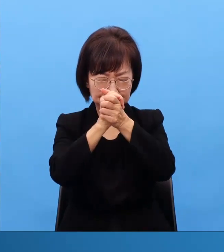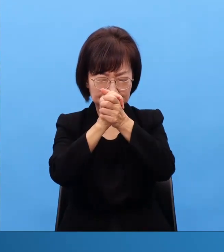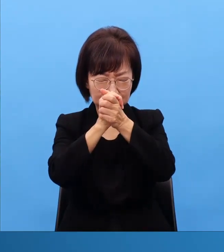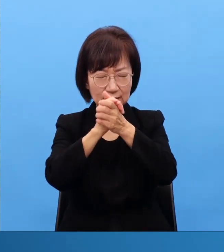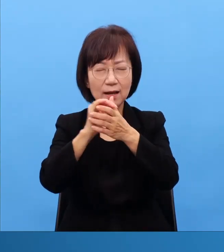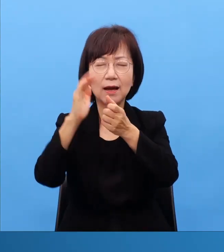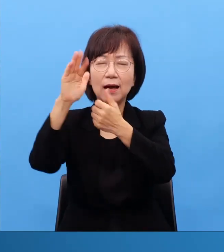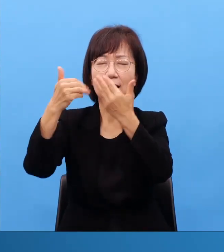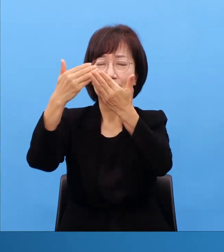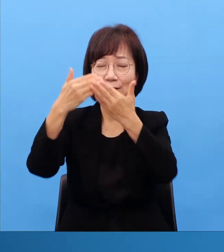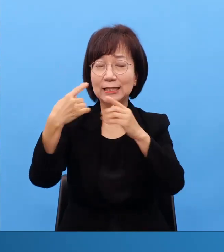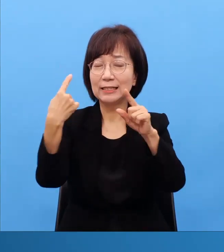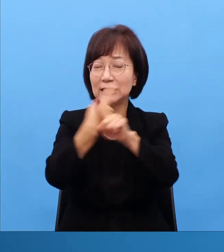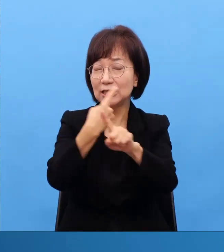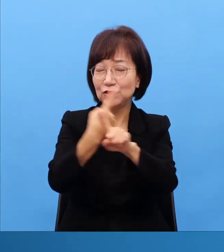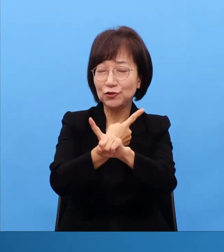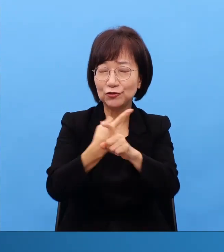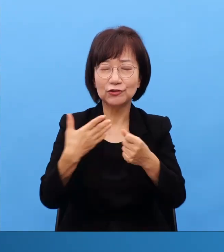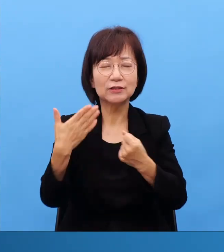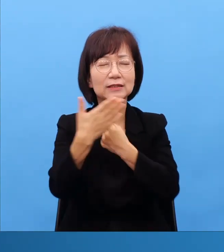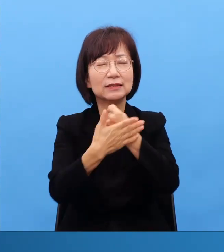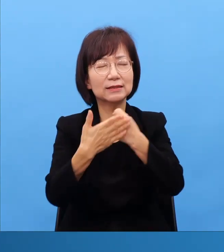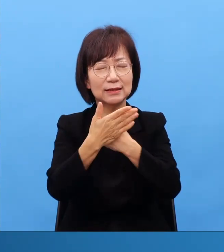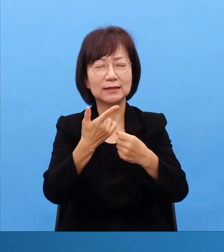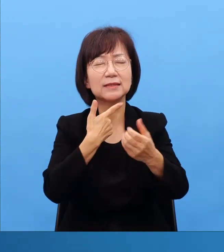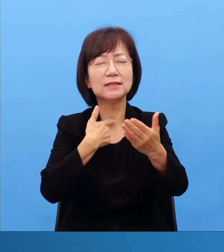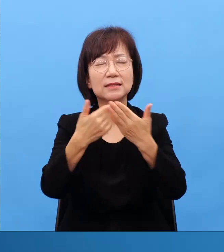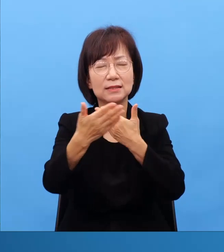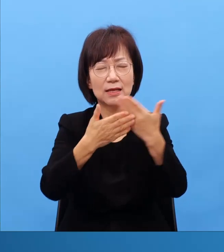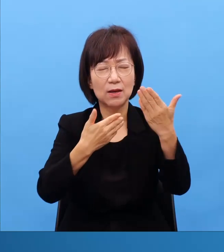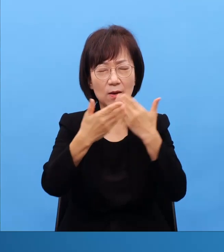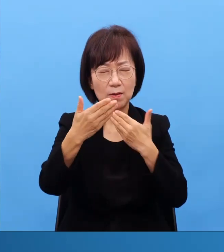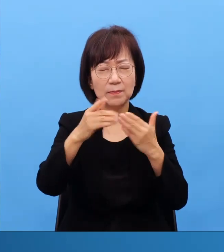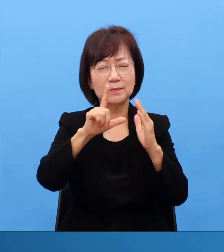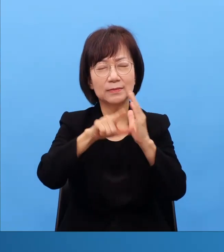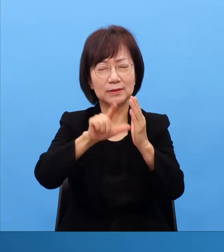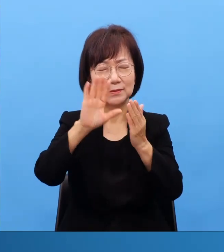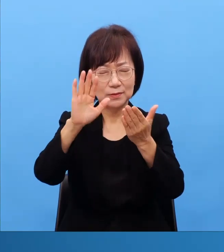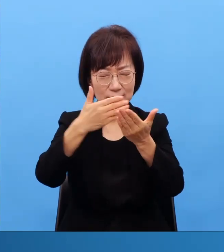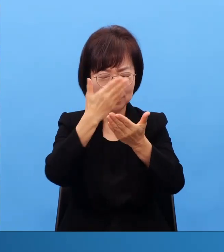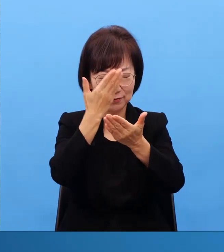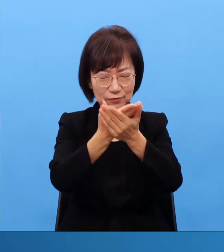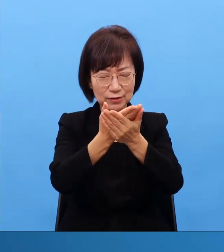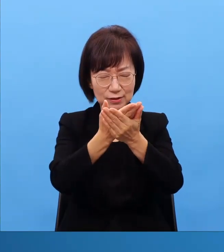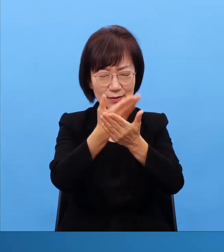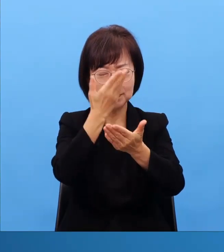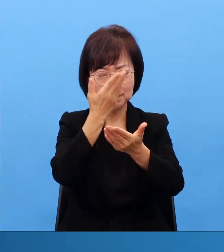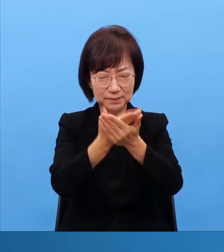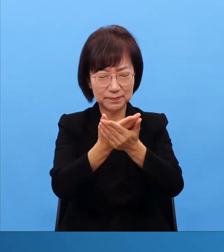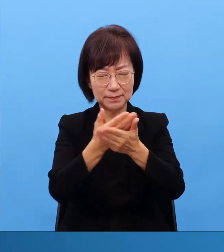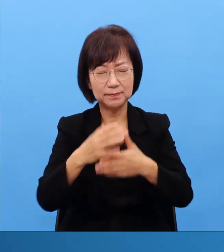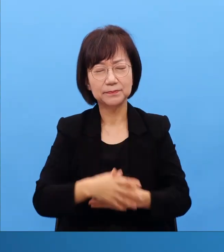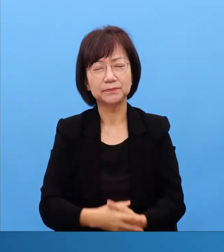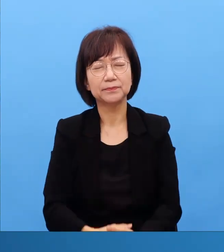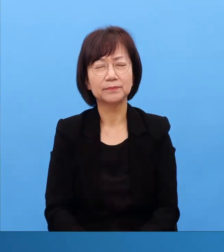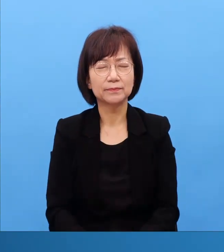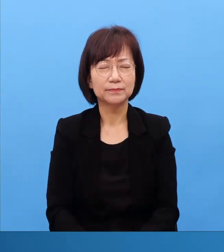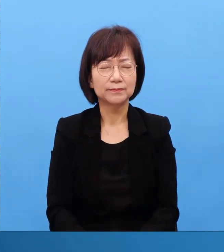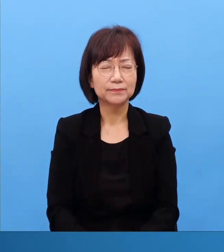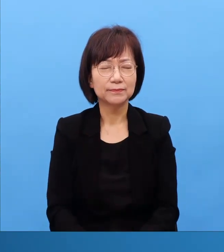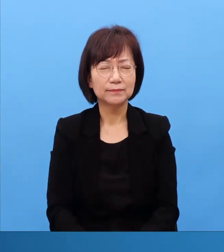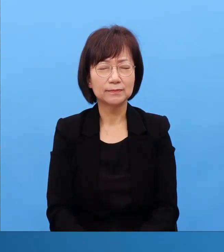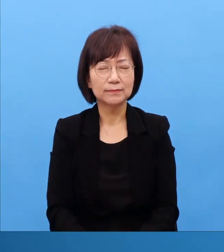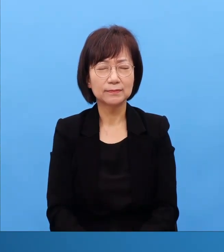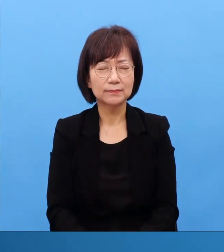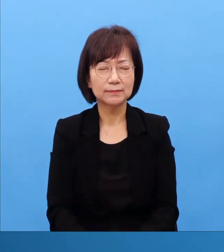하옵소서. Dear loving God, during this year-end season, may our pastors and church officers receive your grace of powerful healing so that we can concentrate on the